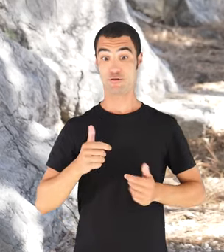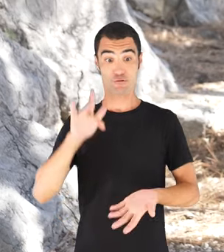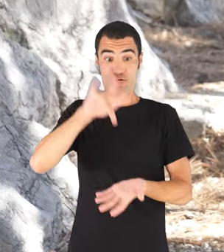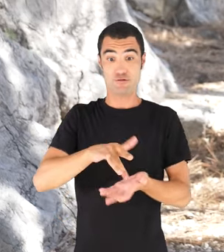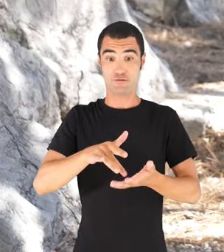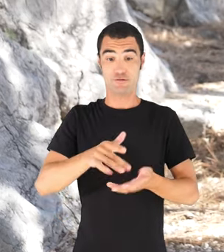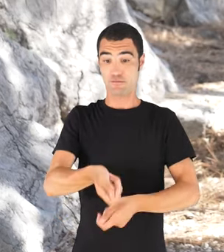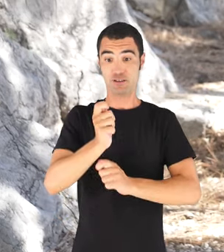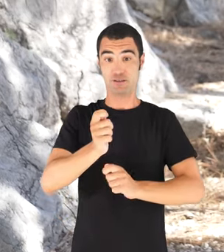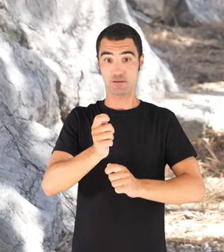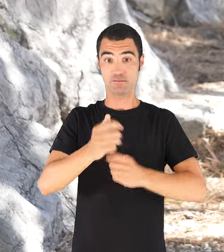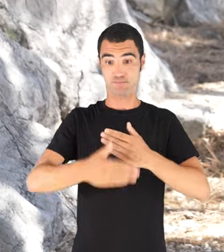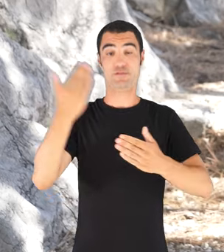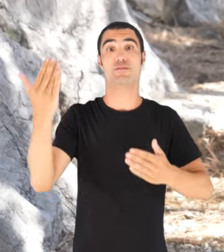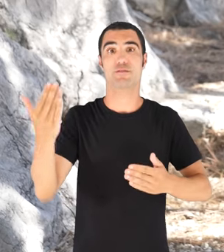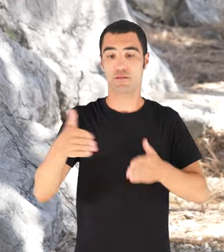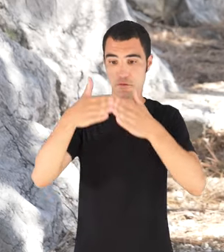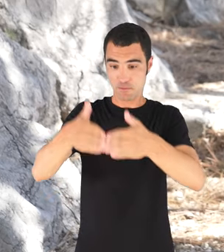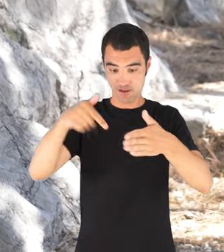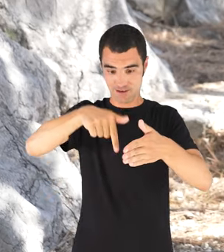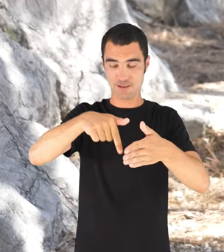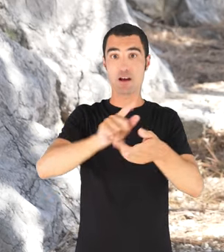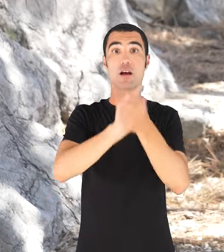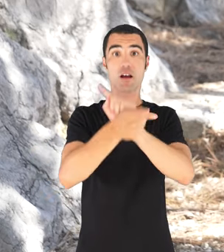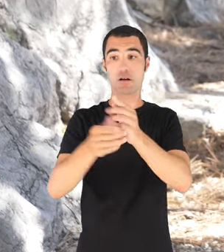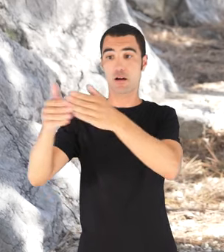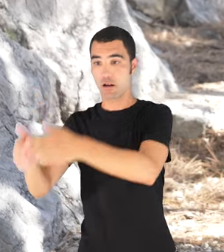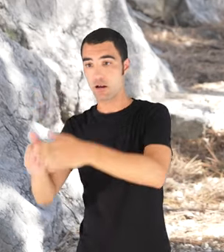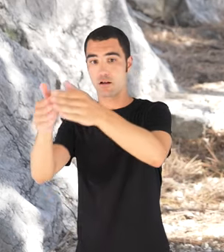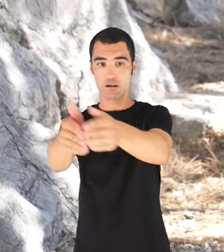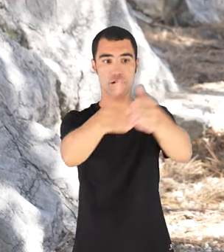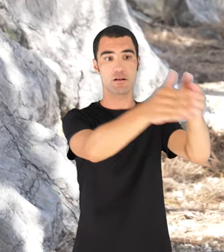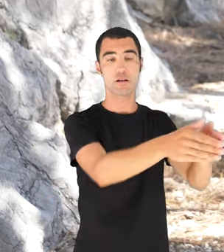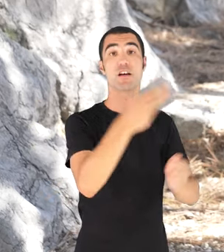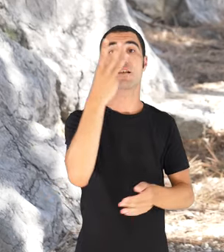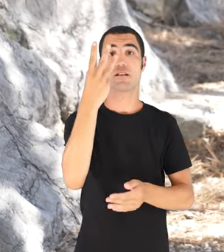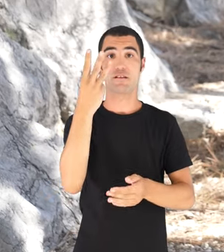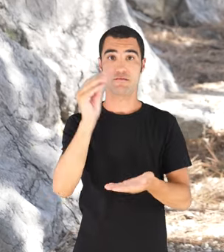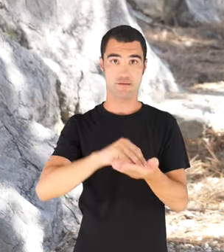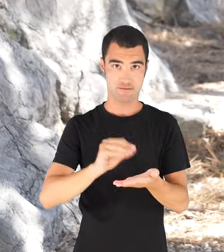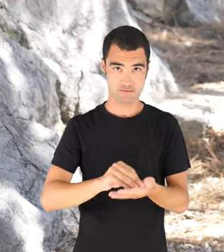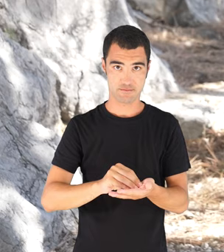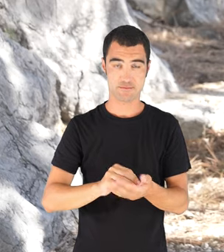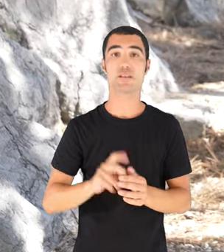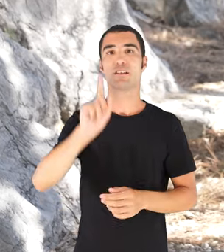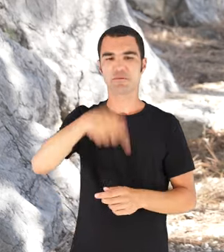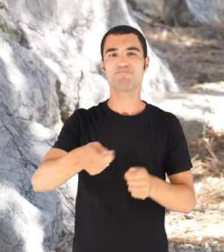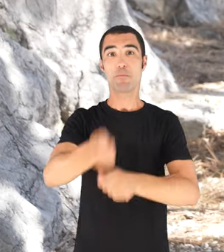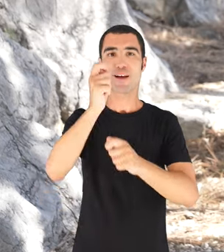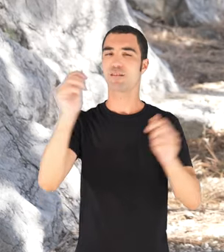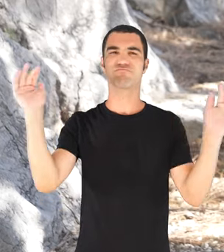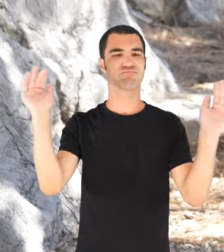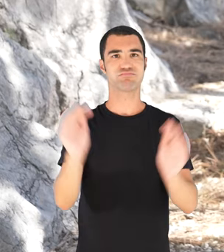començar a pescar, la barca ja s'ha mogut tres pit de lloc, ha baixat molt